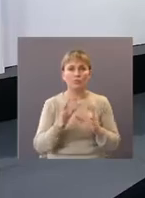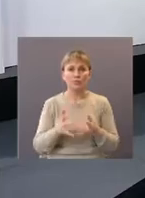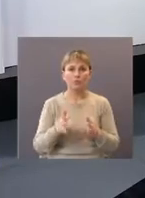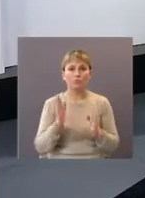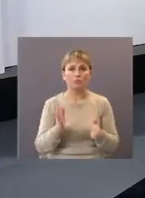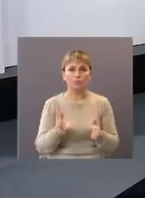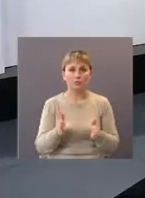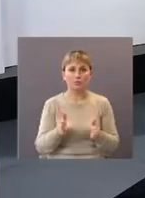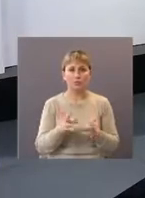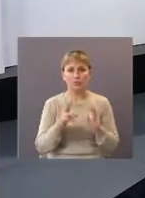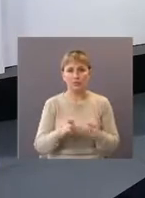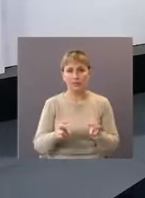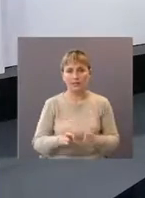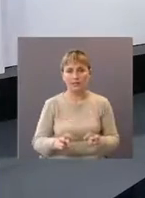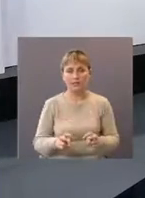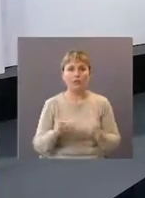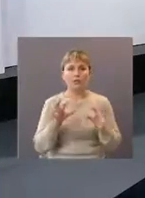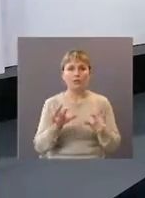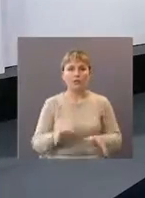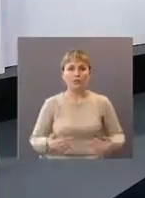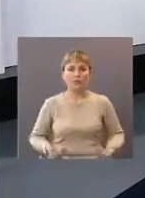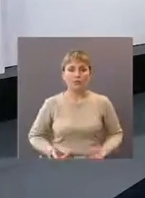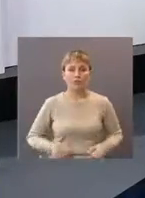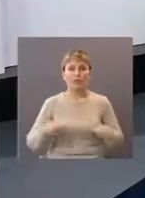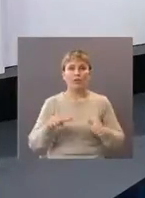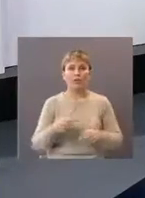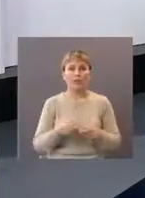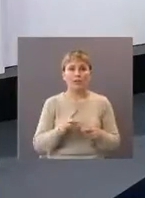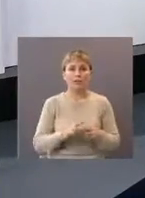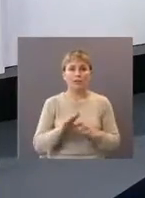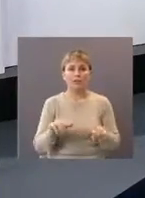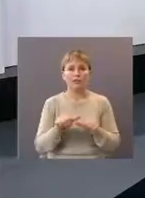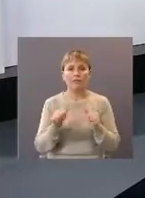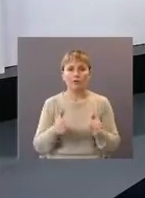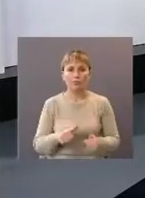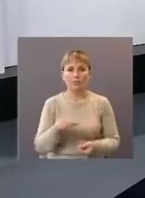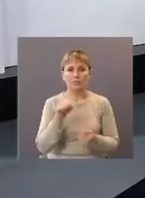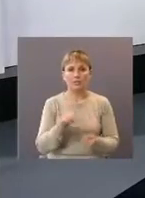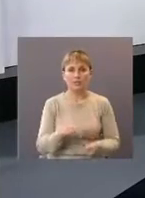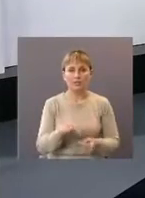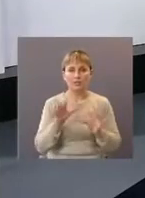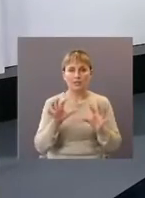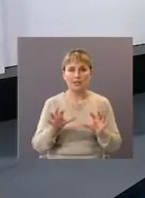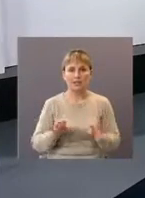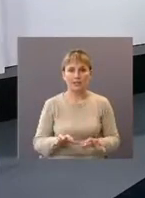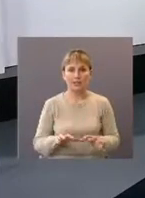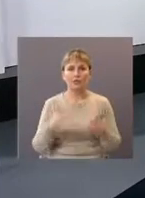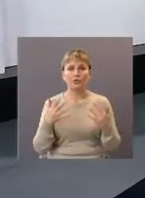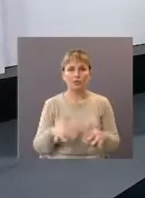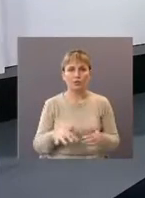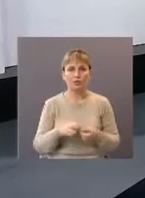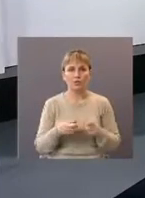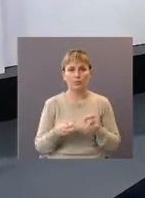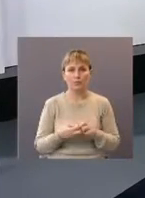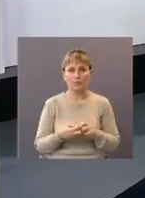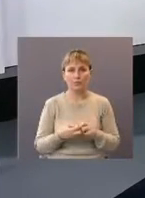будет перепроверяться. Узаконить жилье, права на которое не оформлены в соответствующем законодательством, уже